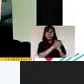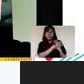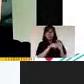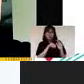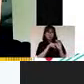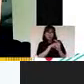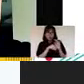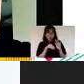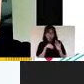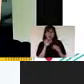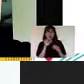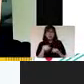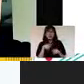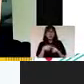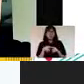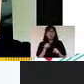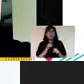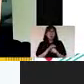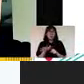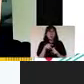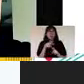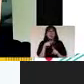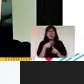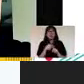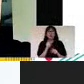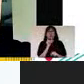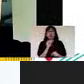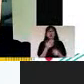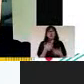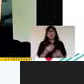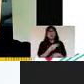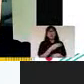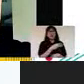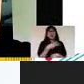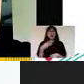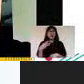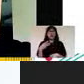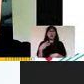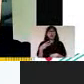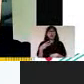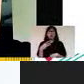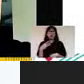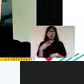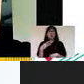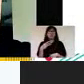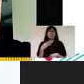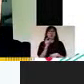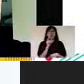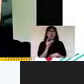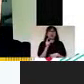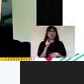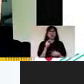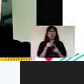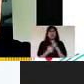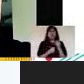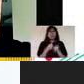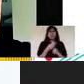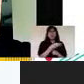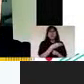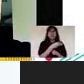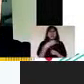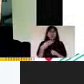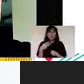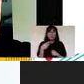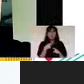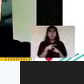sangat baik buat perekonomian kita, buat berbagai economic development tools kita gitu. Tetapi di sisi lain